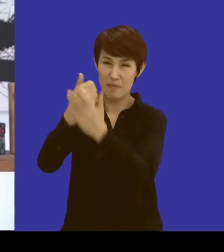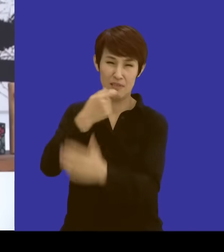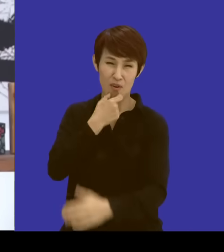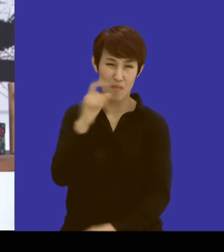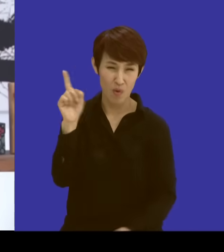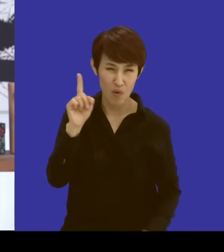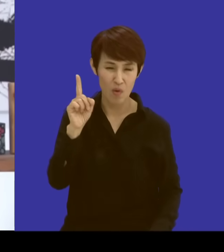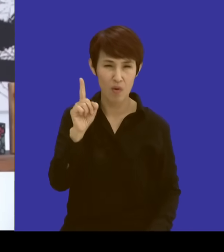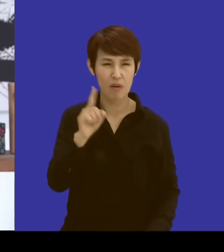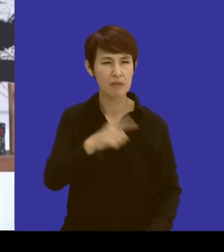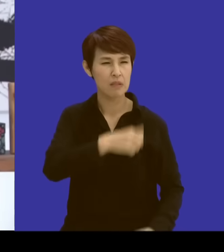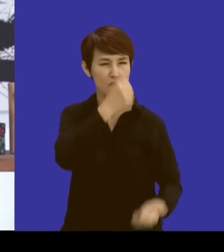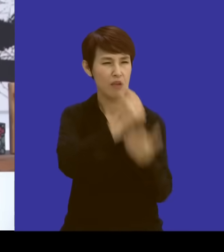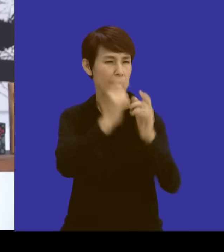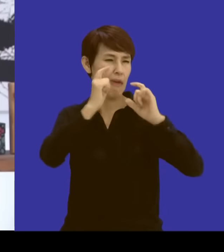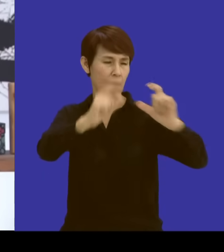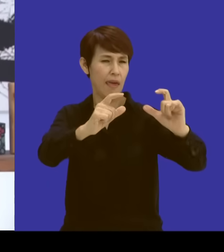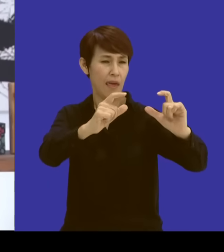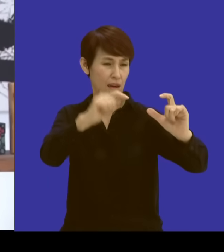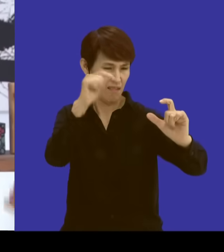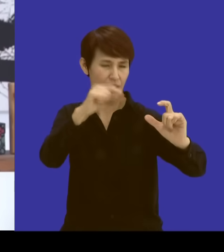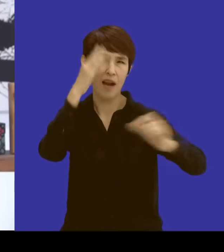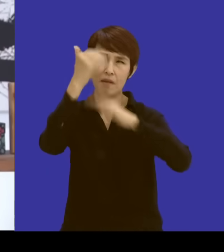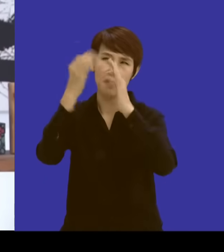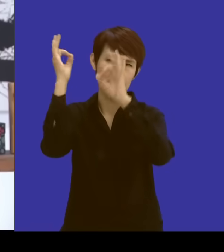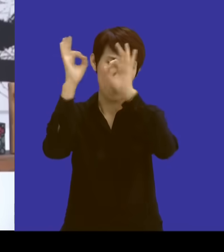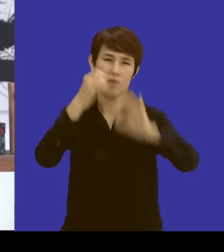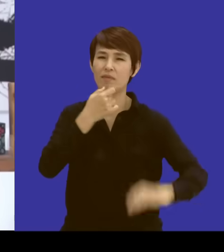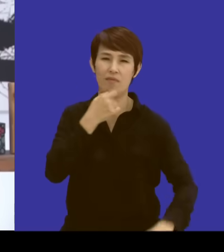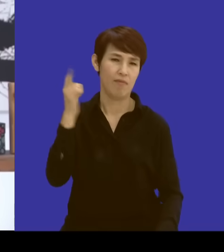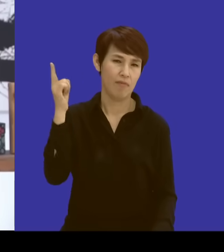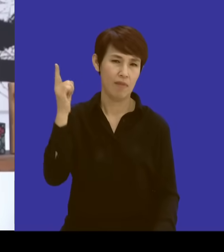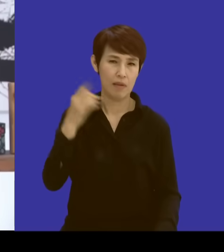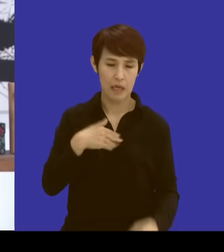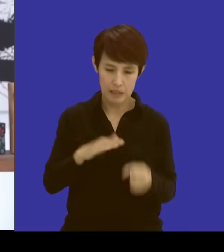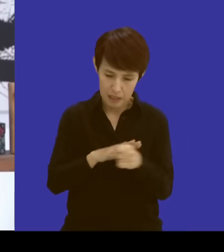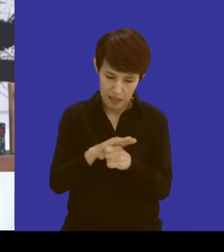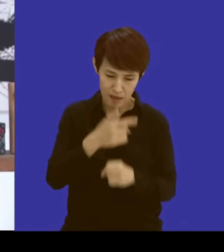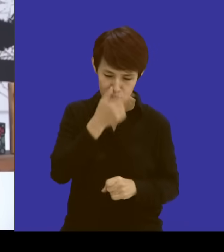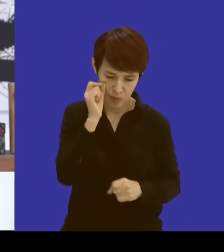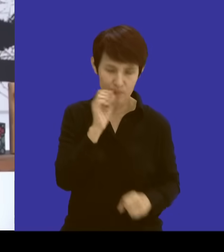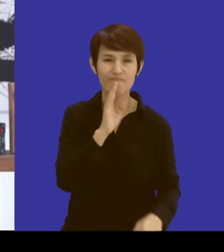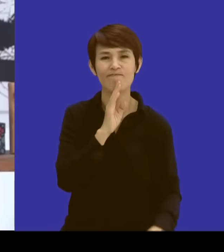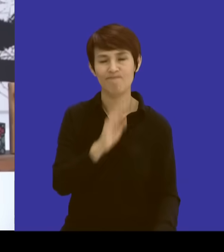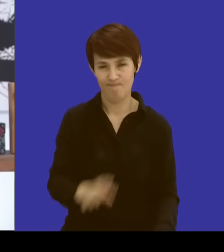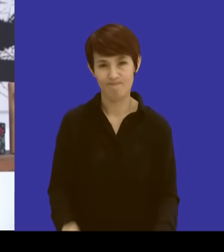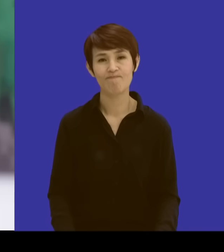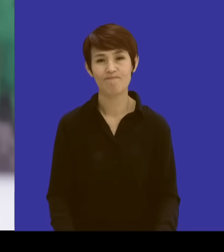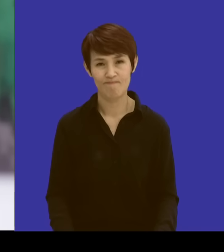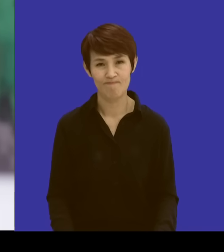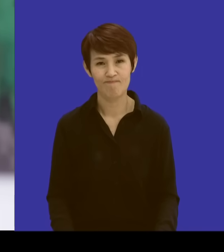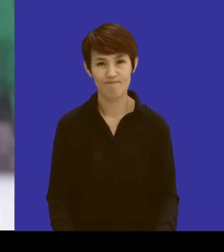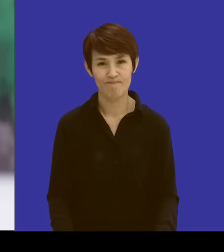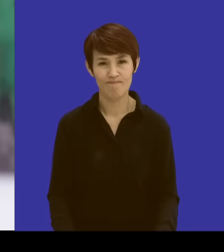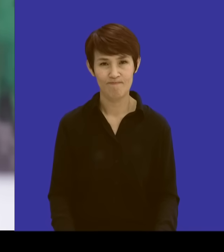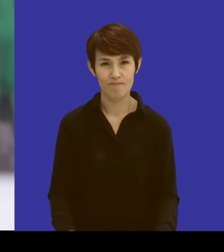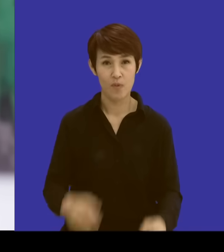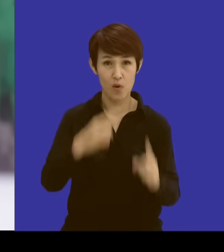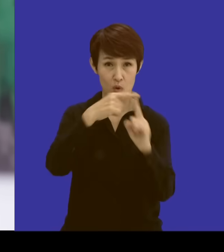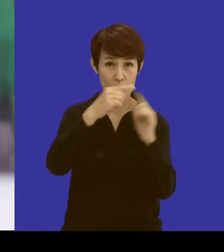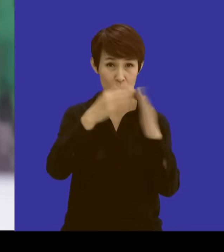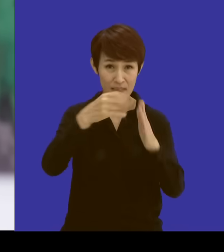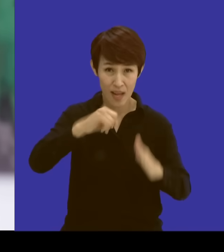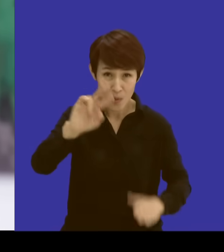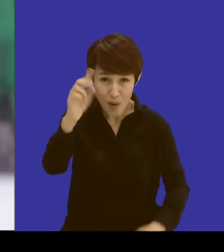거는 정죄를 꽤 싫어하시는 것 같고 결국 내 사랑이 부족한 것 같고 이런 생각이 들어서 다시 이제 교회의